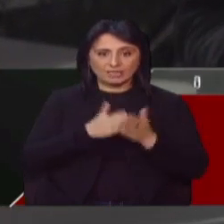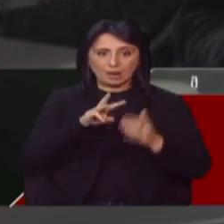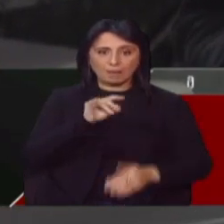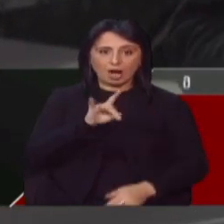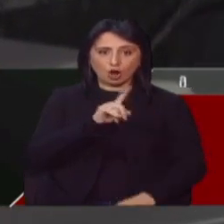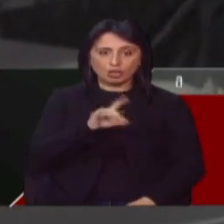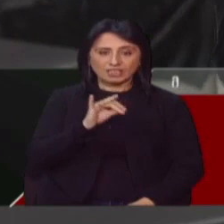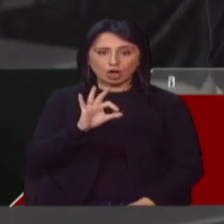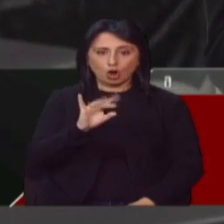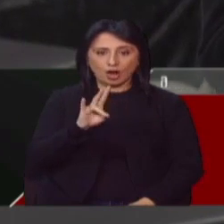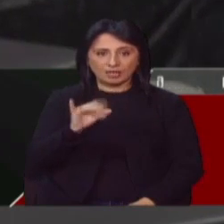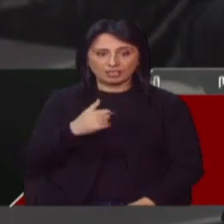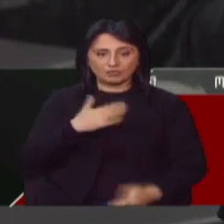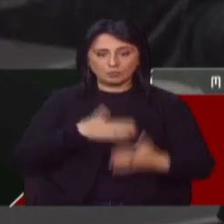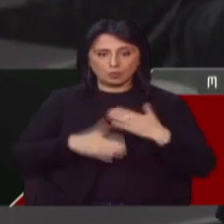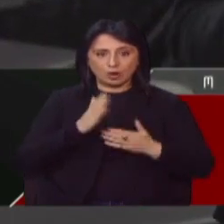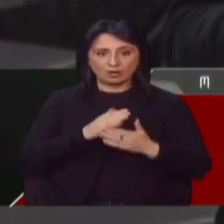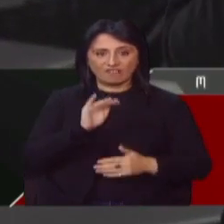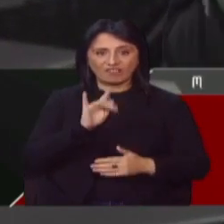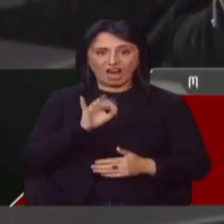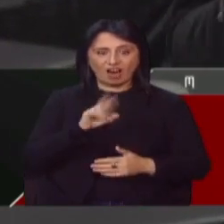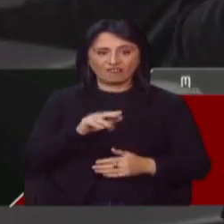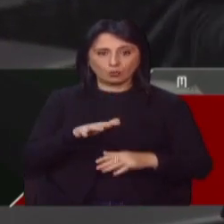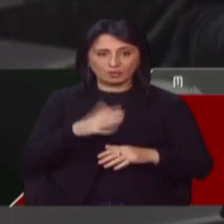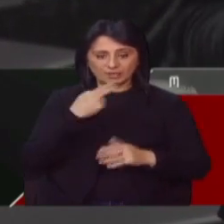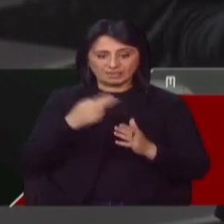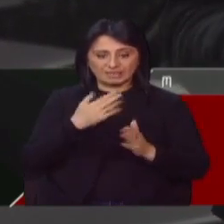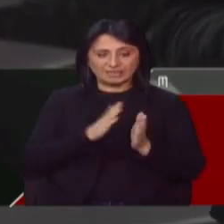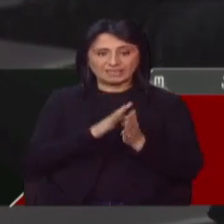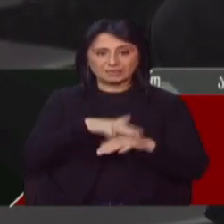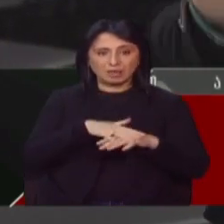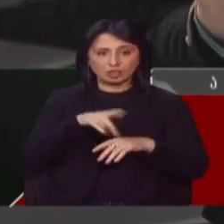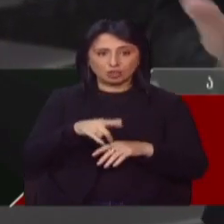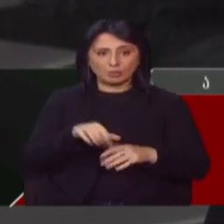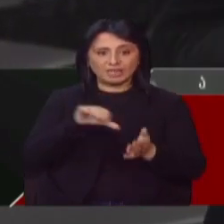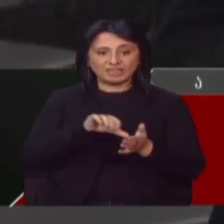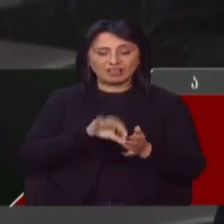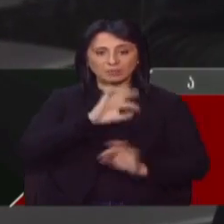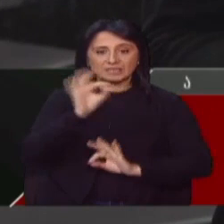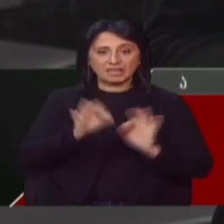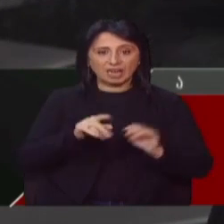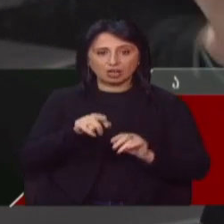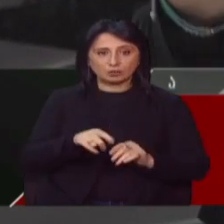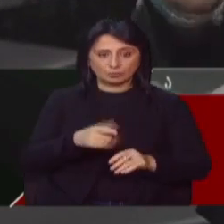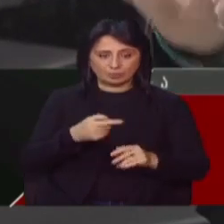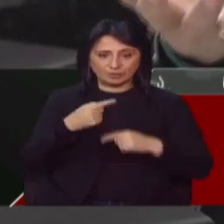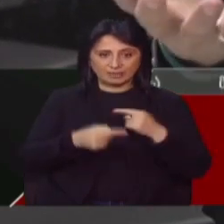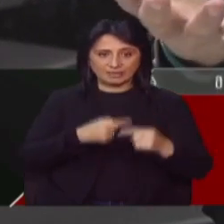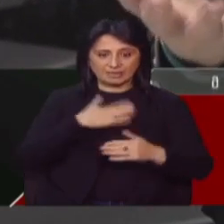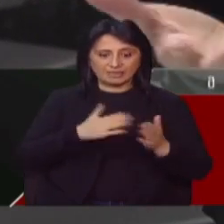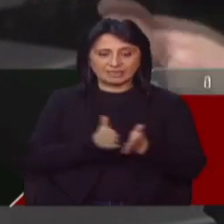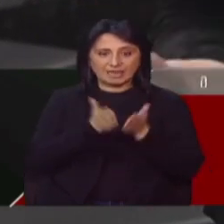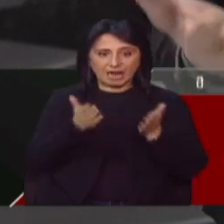მარკოზისა და იოანეს. ჩვენ მოხარული ვართ ფრანკფურტის წიგნის ბაზრობაზე წარმოგიდგინოთ თანამედროვე ხელოვნების შედევრები,